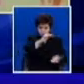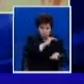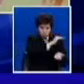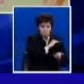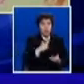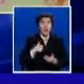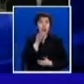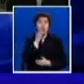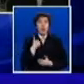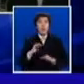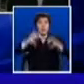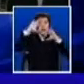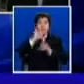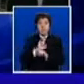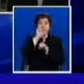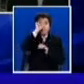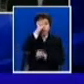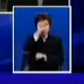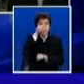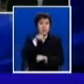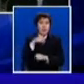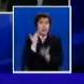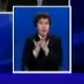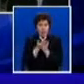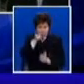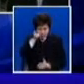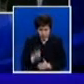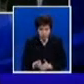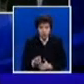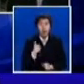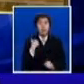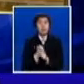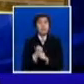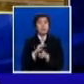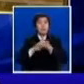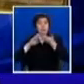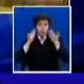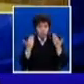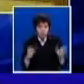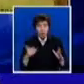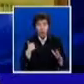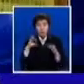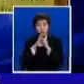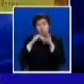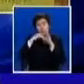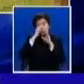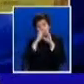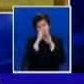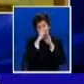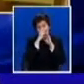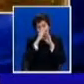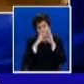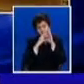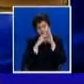ประกาศนั้นเป็นราคาตลาดที่แท้จริงก็ได้มีการดำเนินการไปแล้วในส่วนของภาคเหนือตอนล่างภาคกลางตอนบน